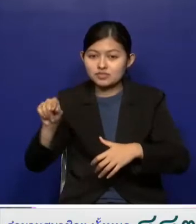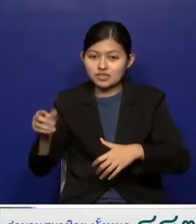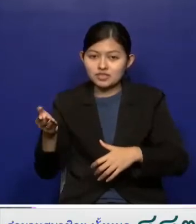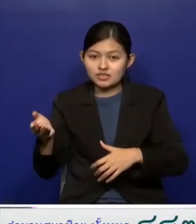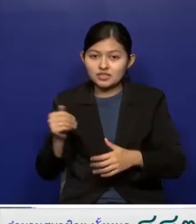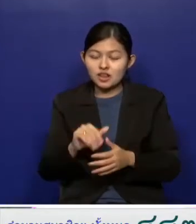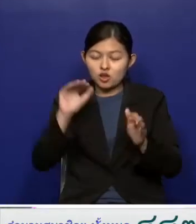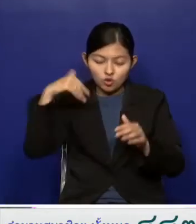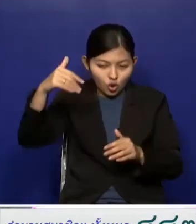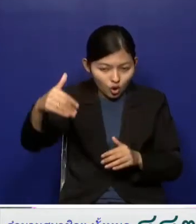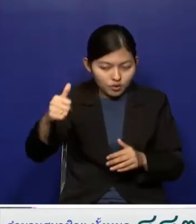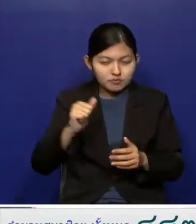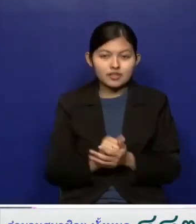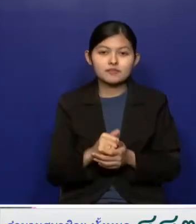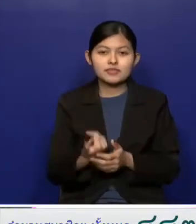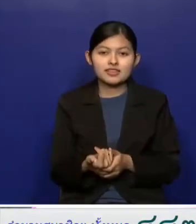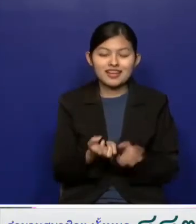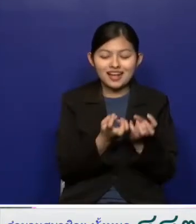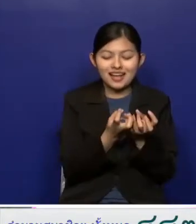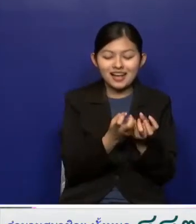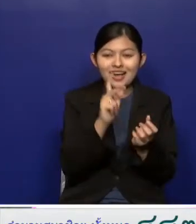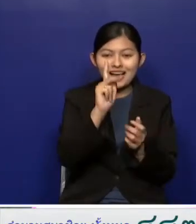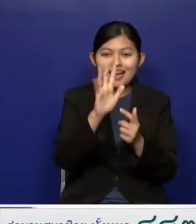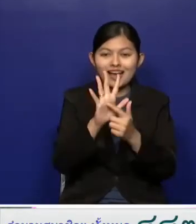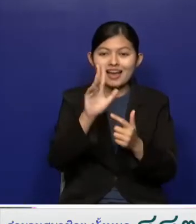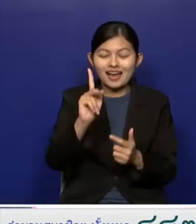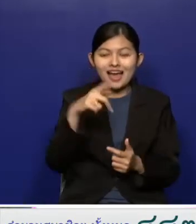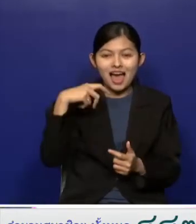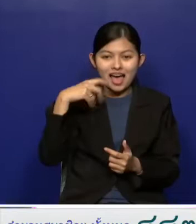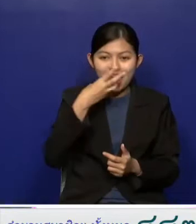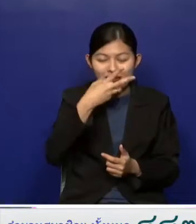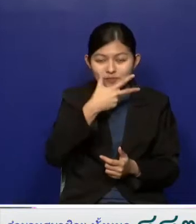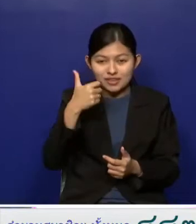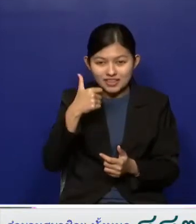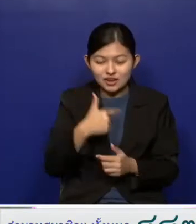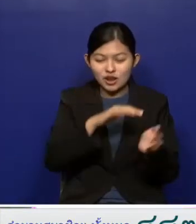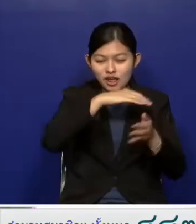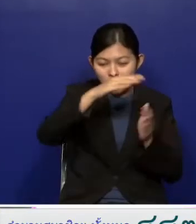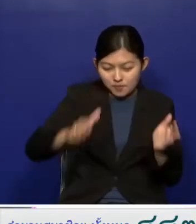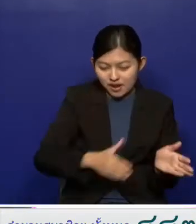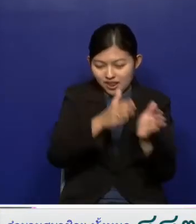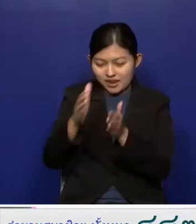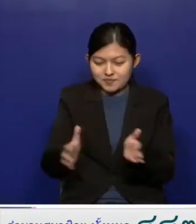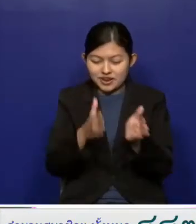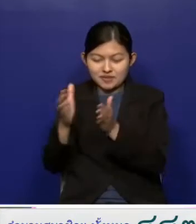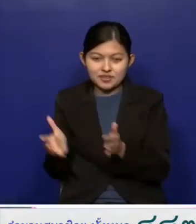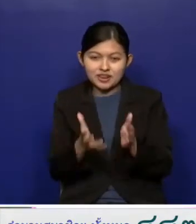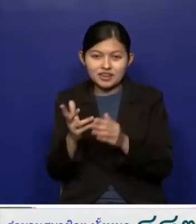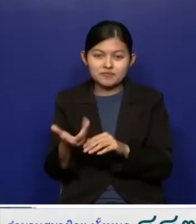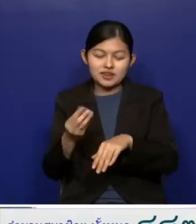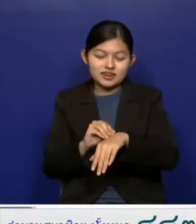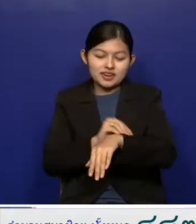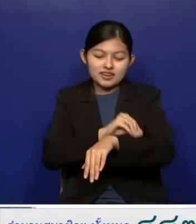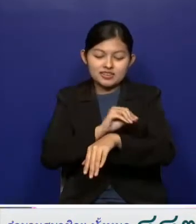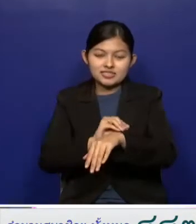ต่อมามีการนำกากน้ำตาลที่ได้จากกระบวนการผลิตไปผลิตเป็นเอทานอล หรือ